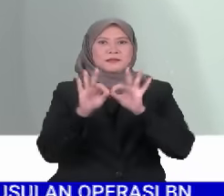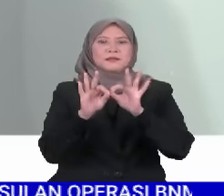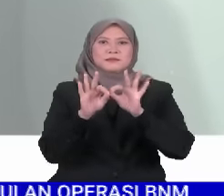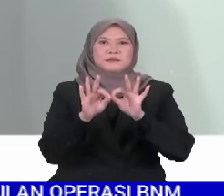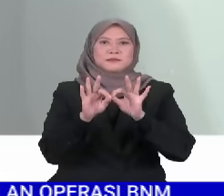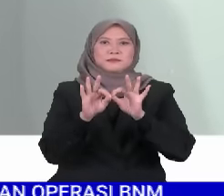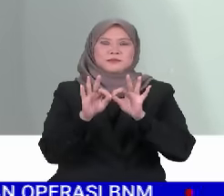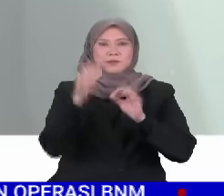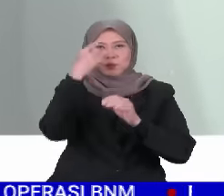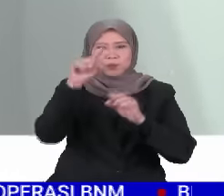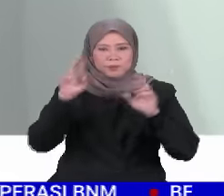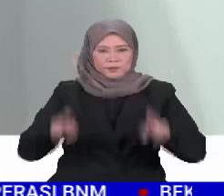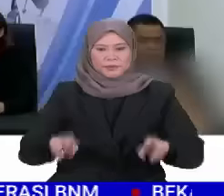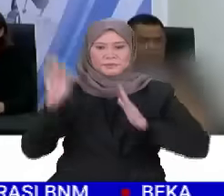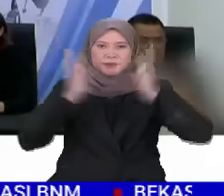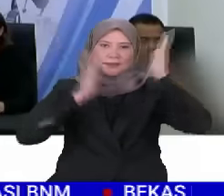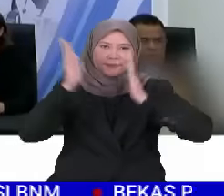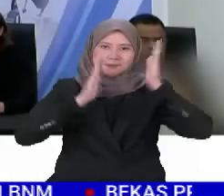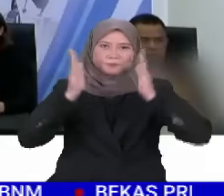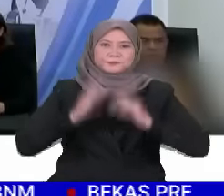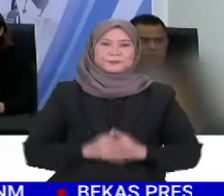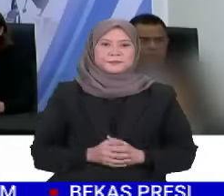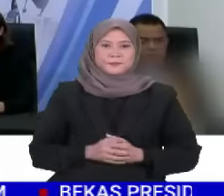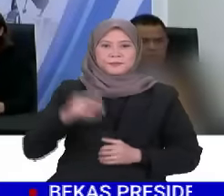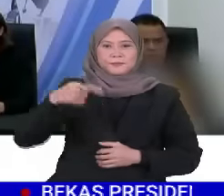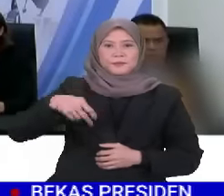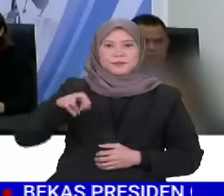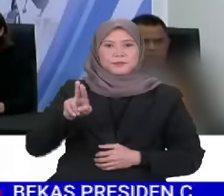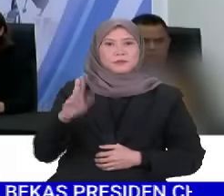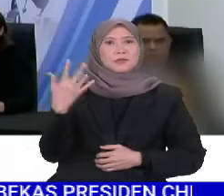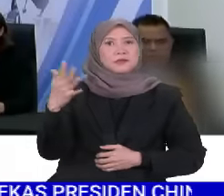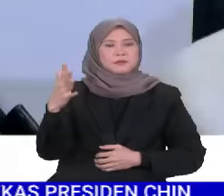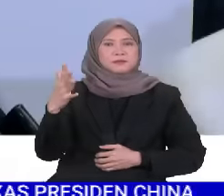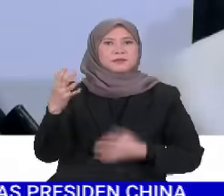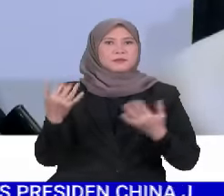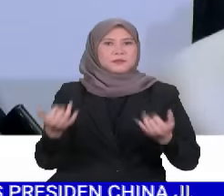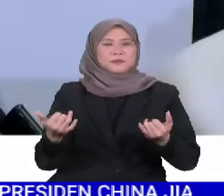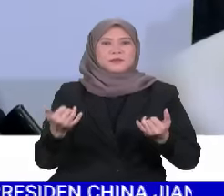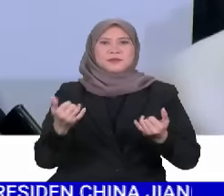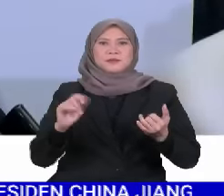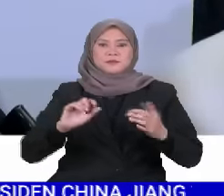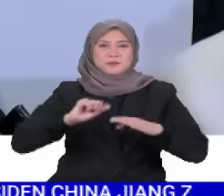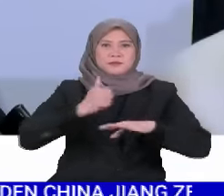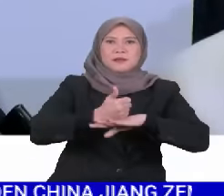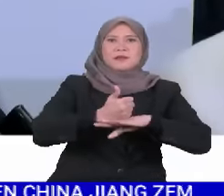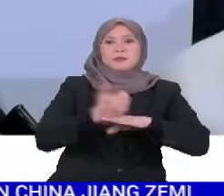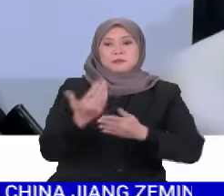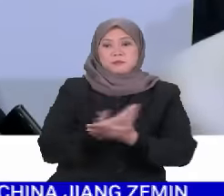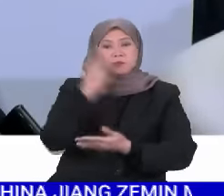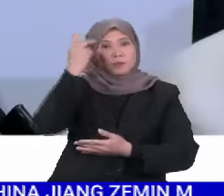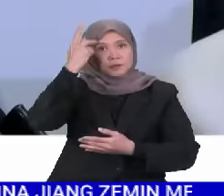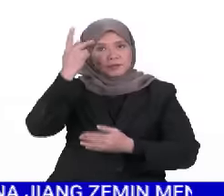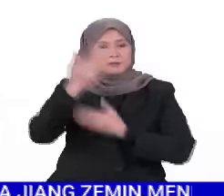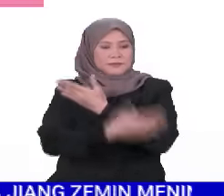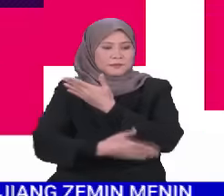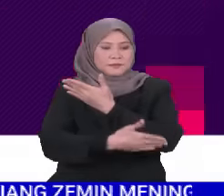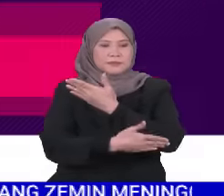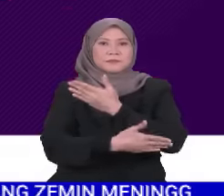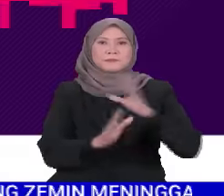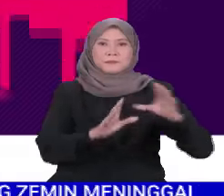utama dalam kalangan rakyat Malaysia diare satu lagi Warna baru dalam kanvas politik negara